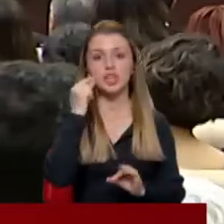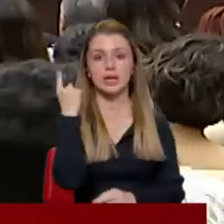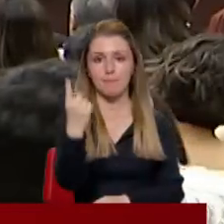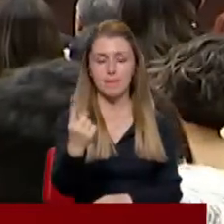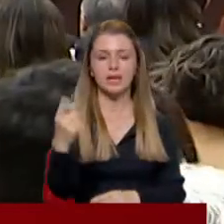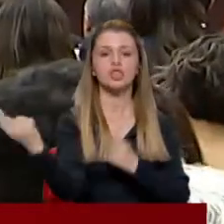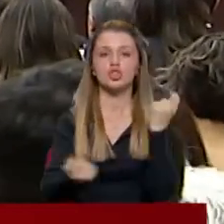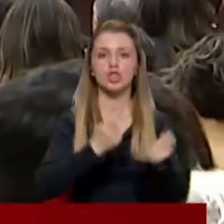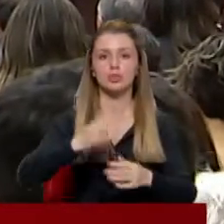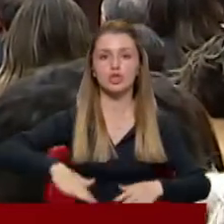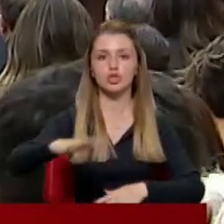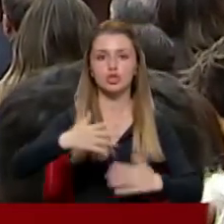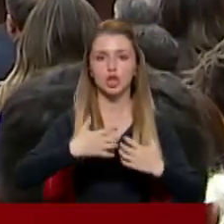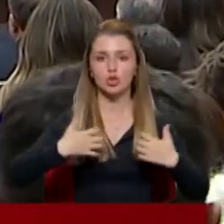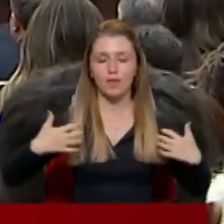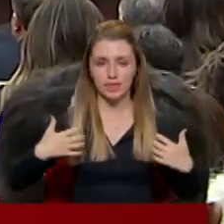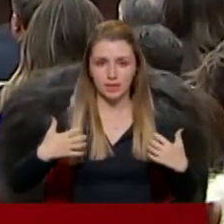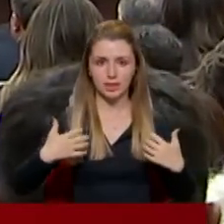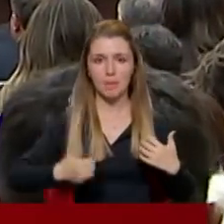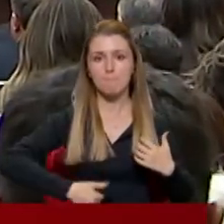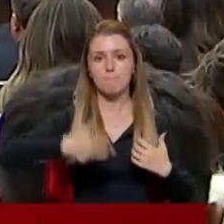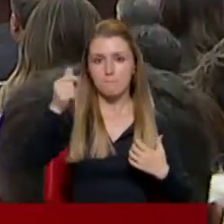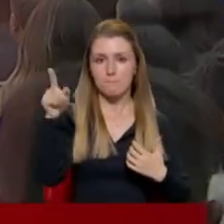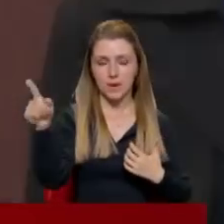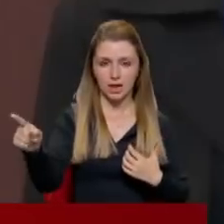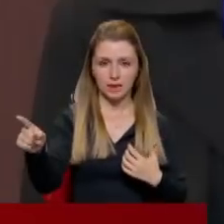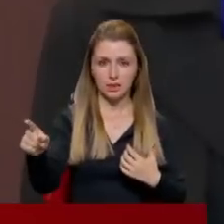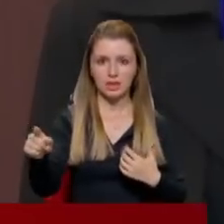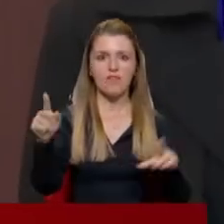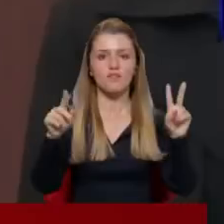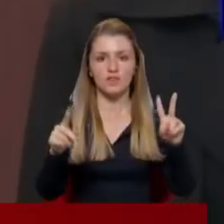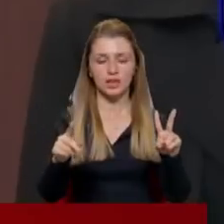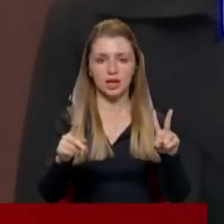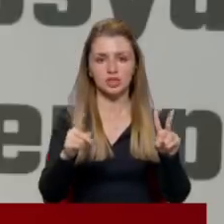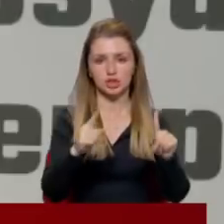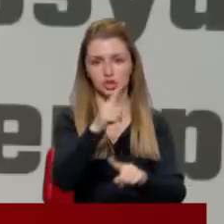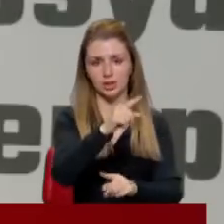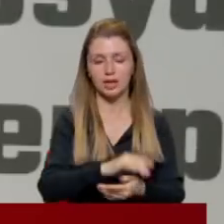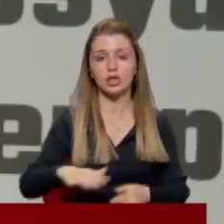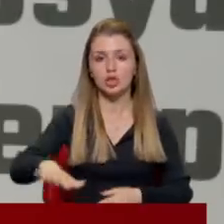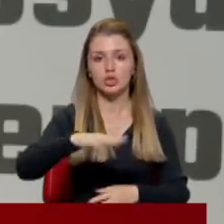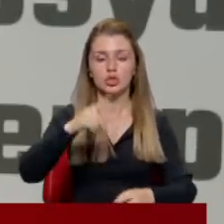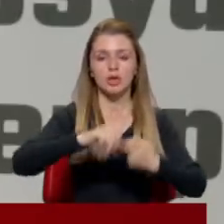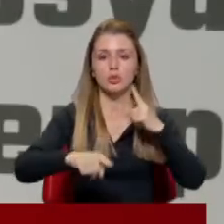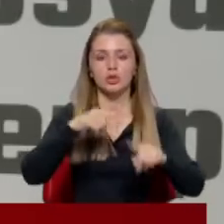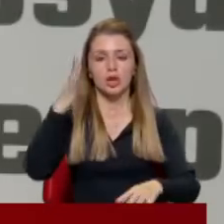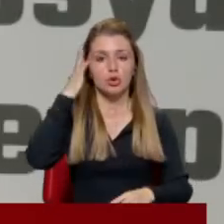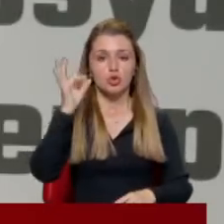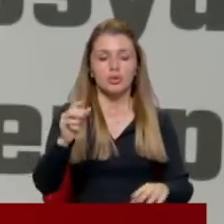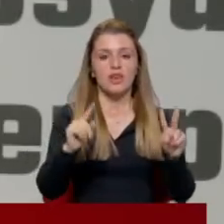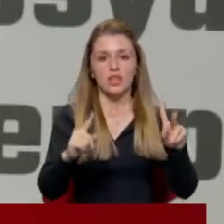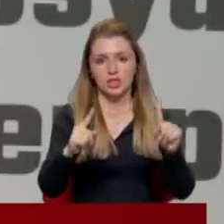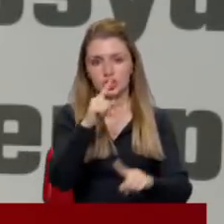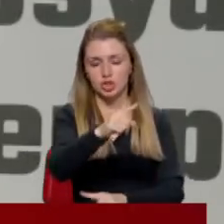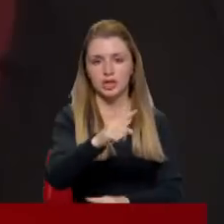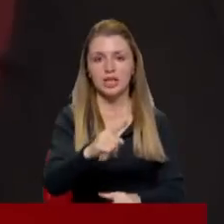Çalışma ve Sosyal Güvenlik bakanımız Vedat Işık Sosyal Politikalar uzmanı Vedat